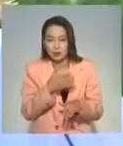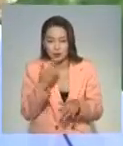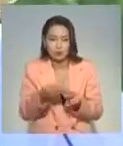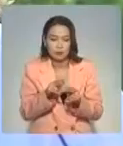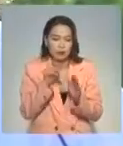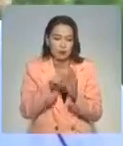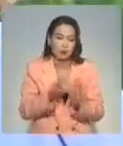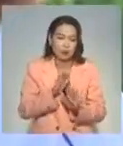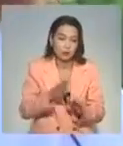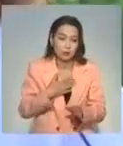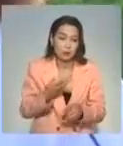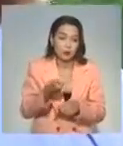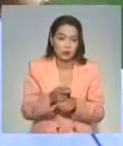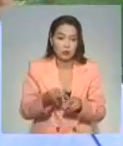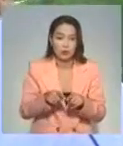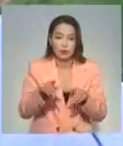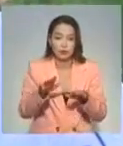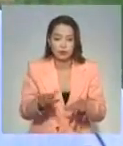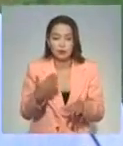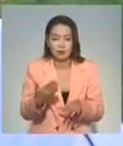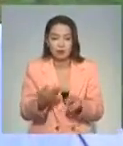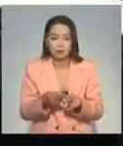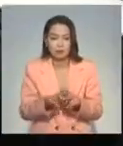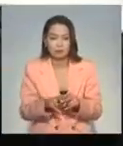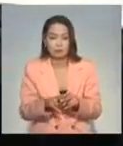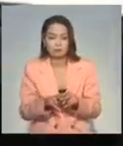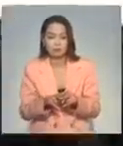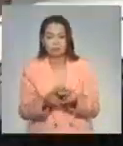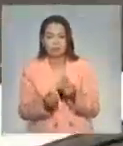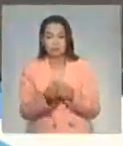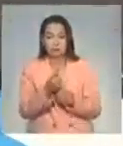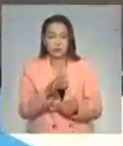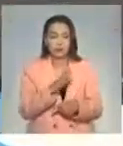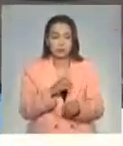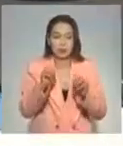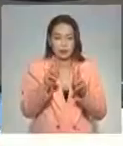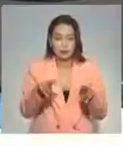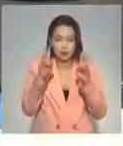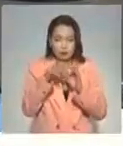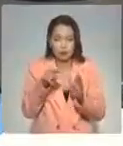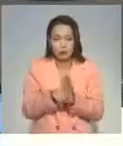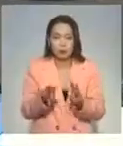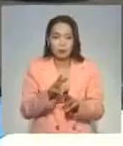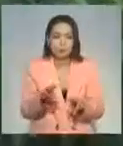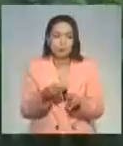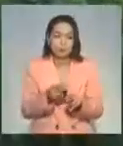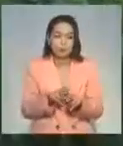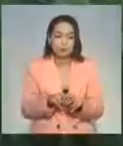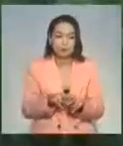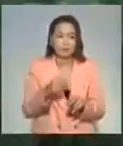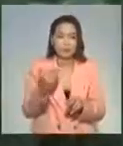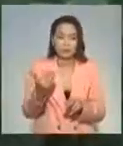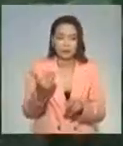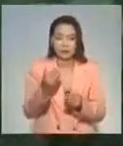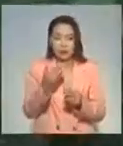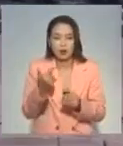Егер мен бірден келгенде оқиға орнында мен де болуым мүмкін еді. Арнайы операцияға Ішкі істер министрі Марат Ахметжановтың өзі басшылық жасады.